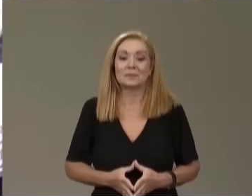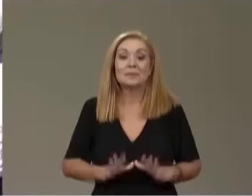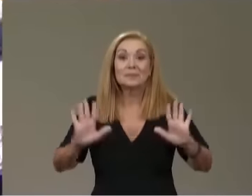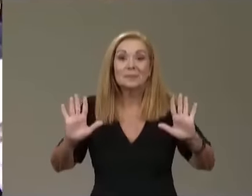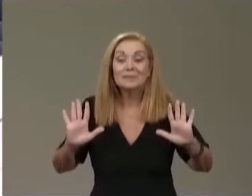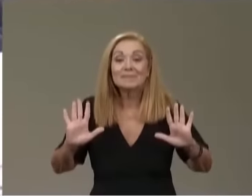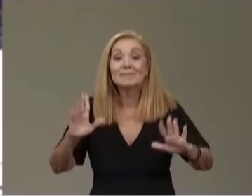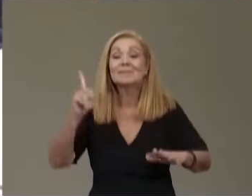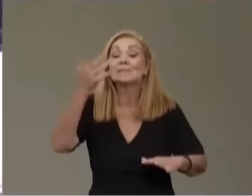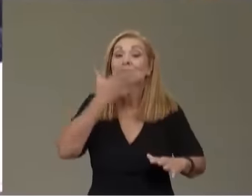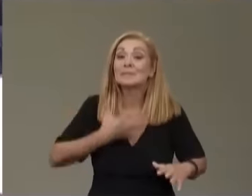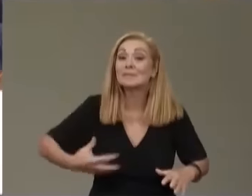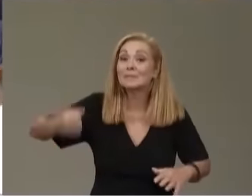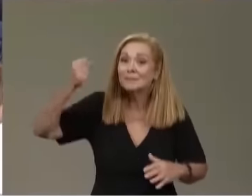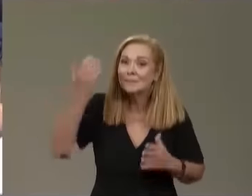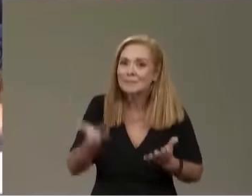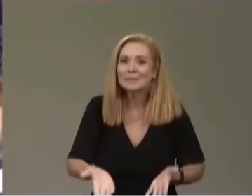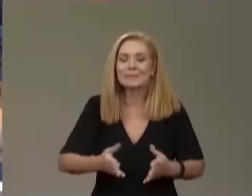Παναγιώτατε.